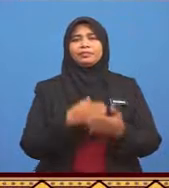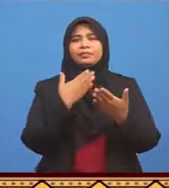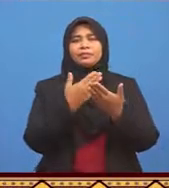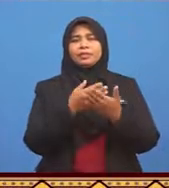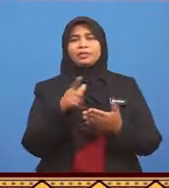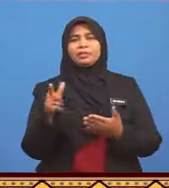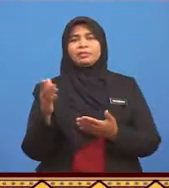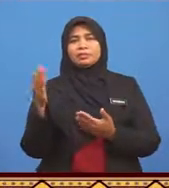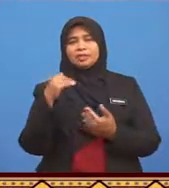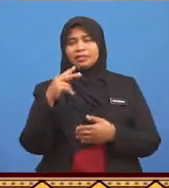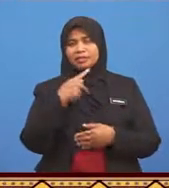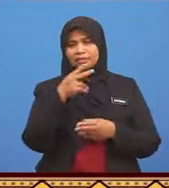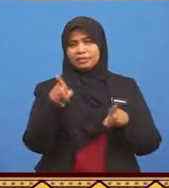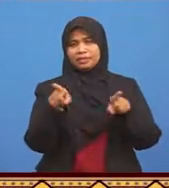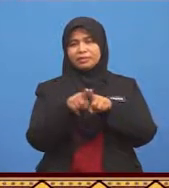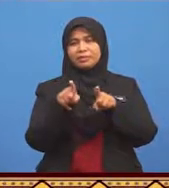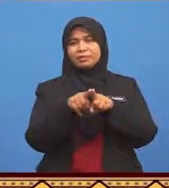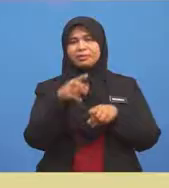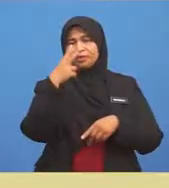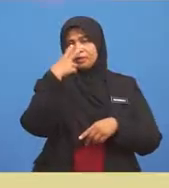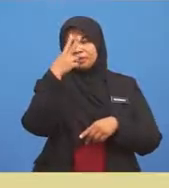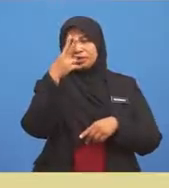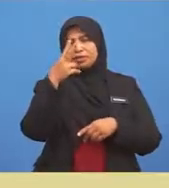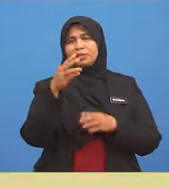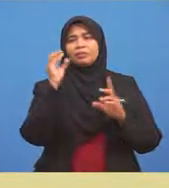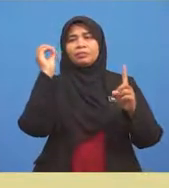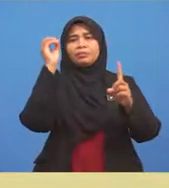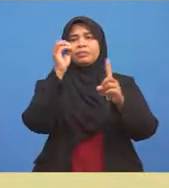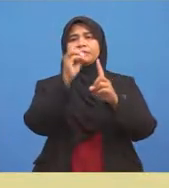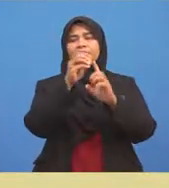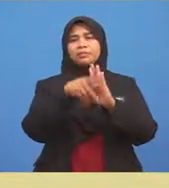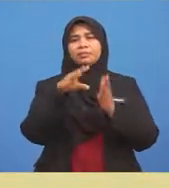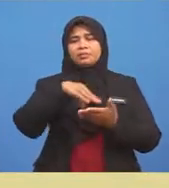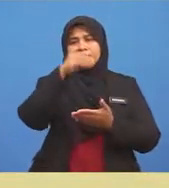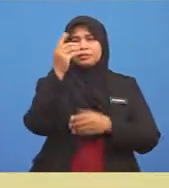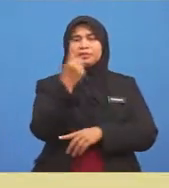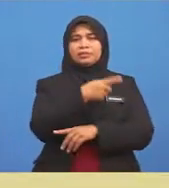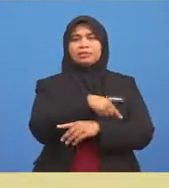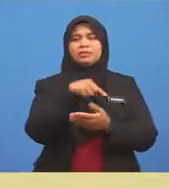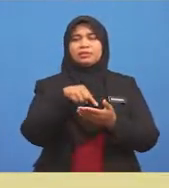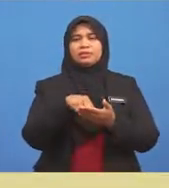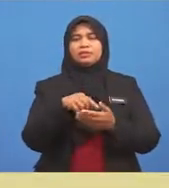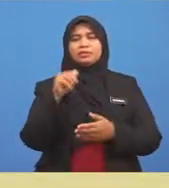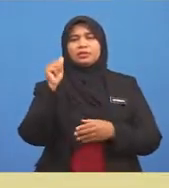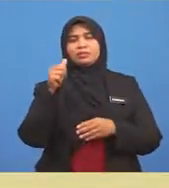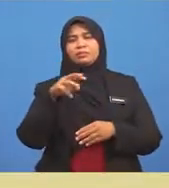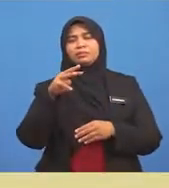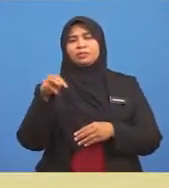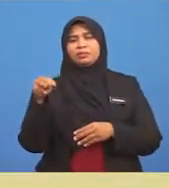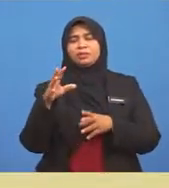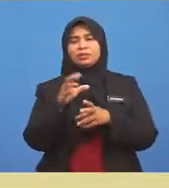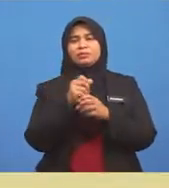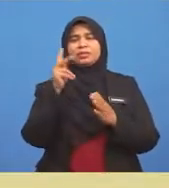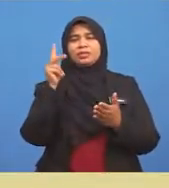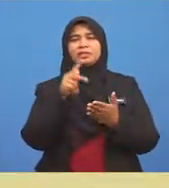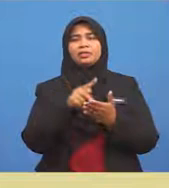Baiklah, mari kita bersama-sama lihat dahulu objektif pembelajaran hari ini agar murid-murid dapat mengenal